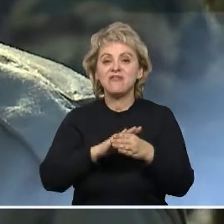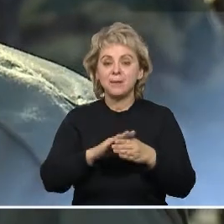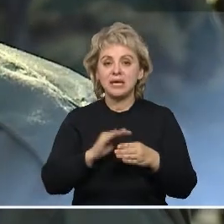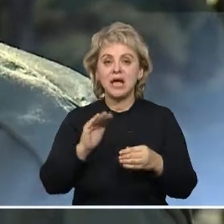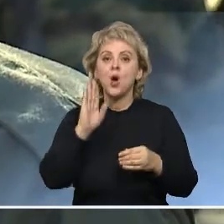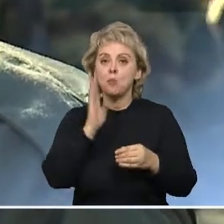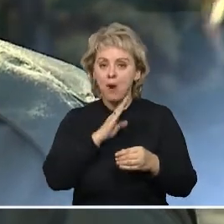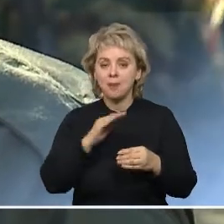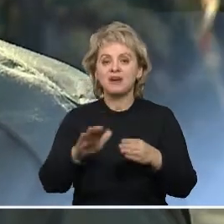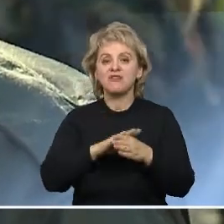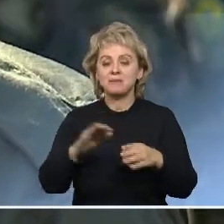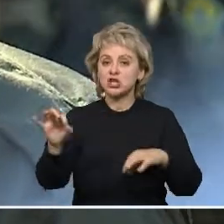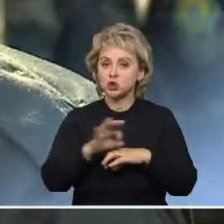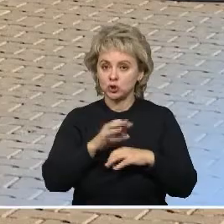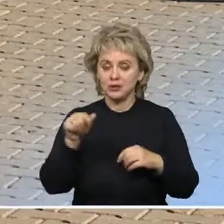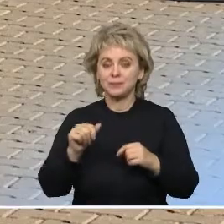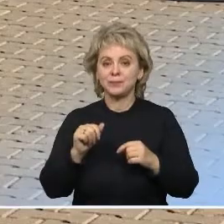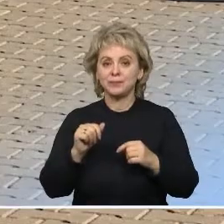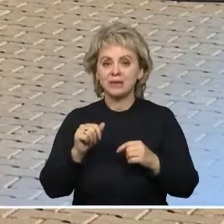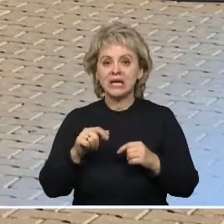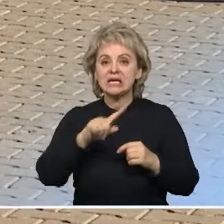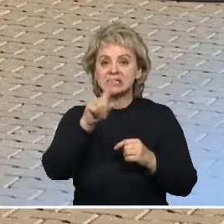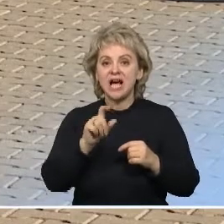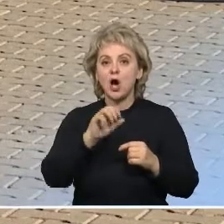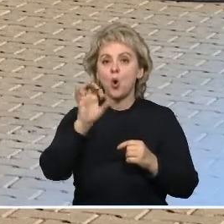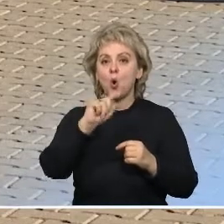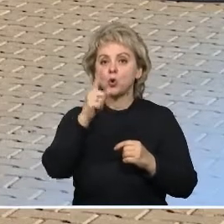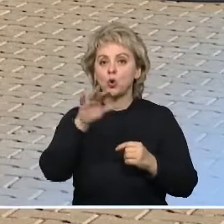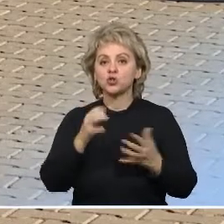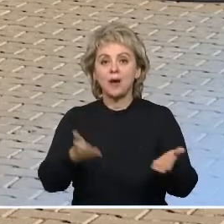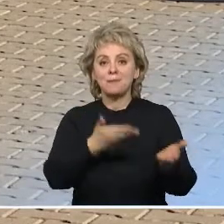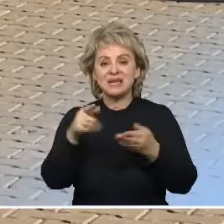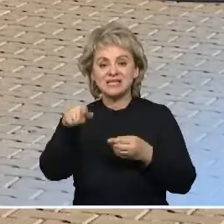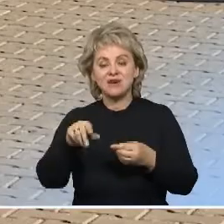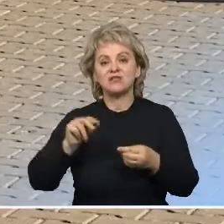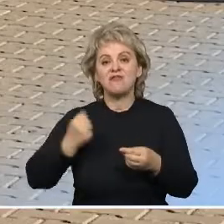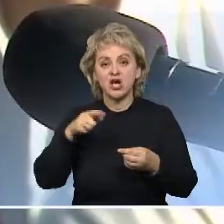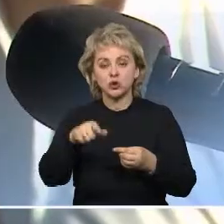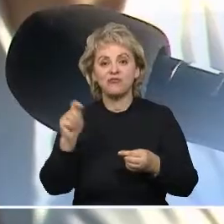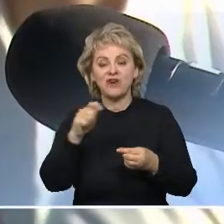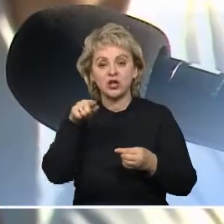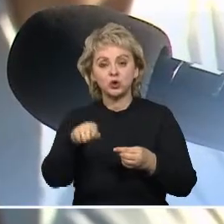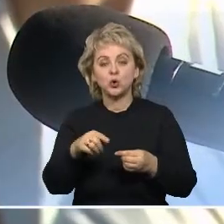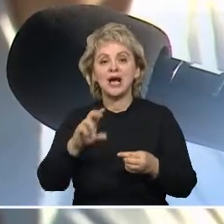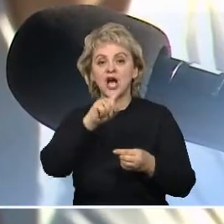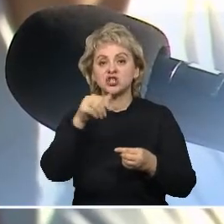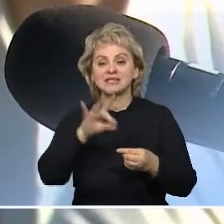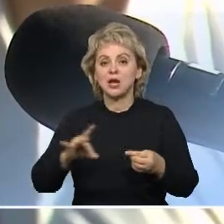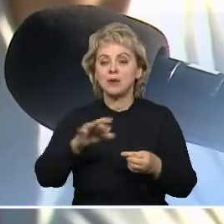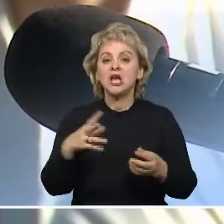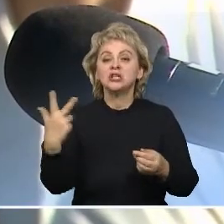фамилия мамы, фамилия жены. Захар Окрушко был призван на фронт из Кашарского района. Служил в